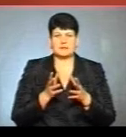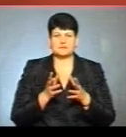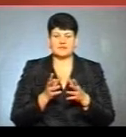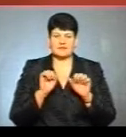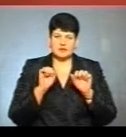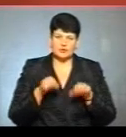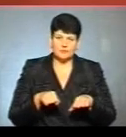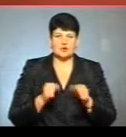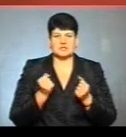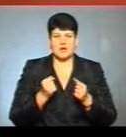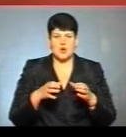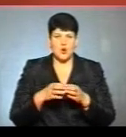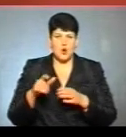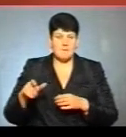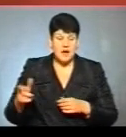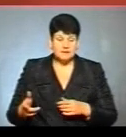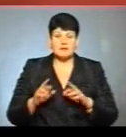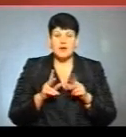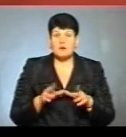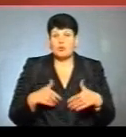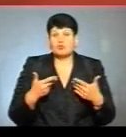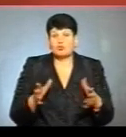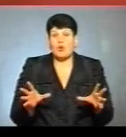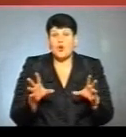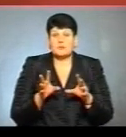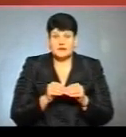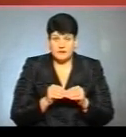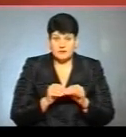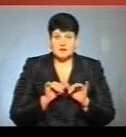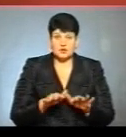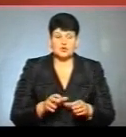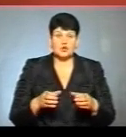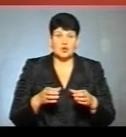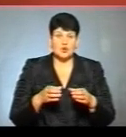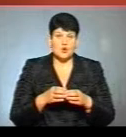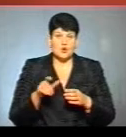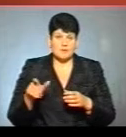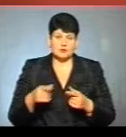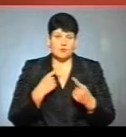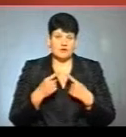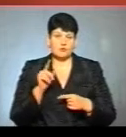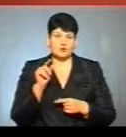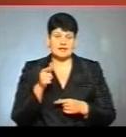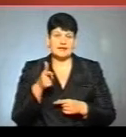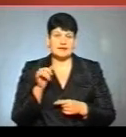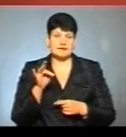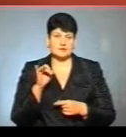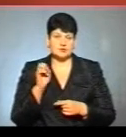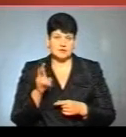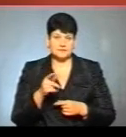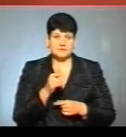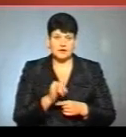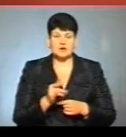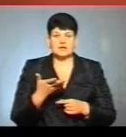спроможних територіальних громад. Як пропонують об'єднати діючі громади, ми в понеділок обговорили з Ігорем Гірчаком, виконавчим директором